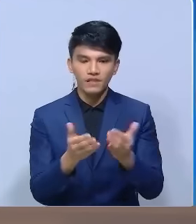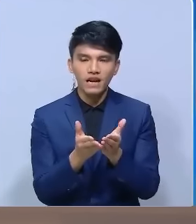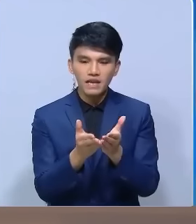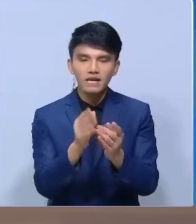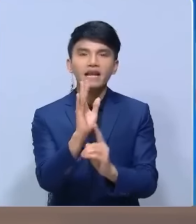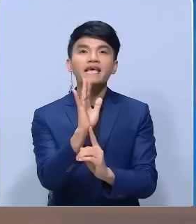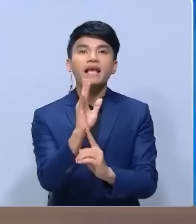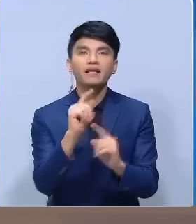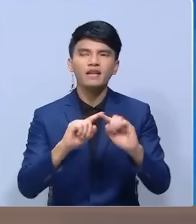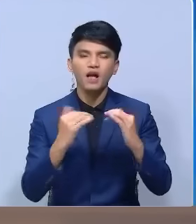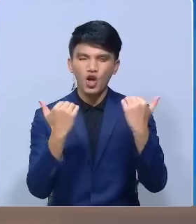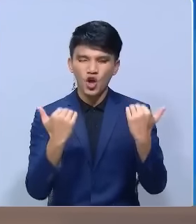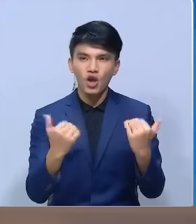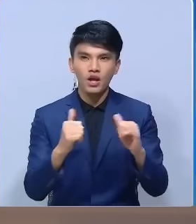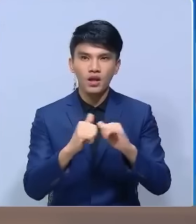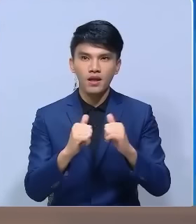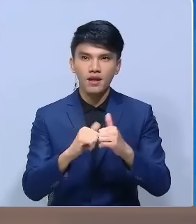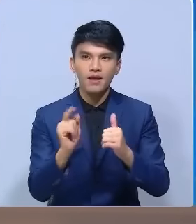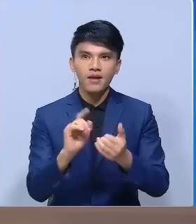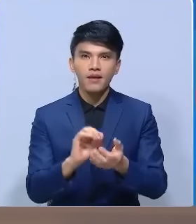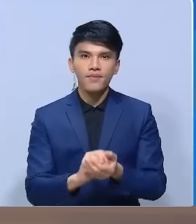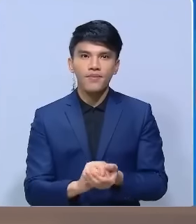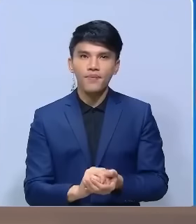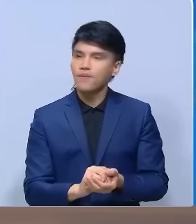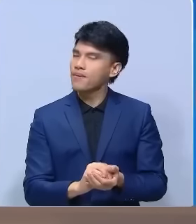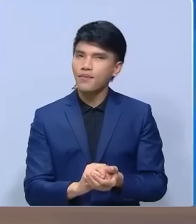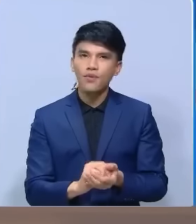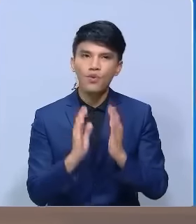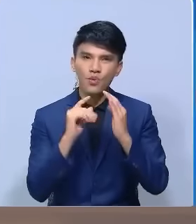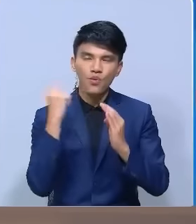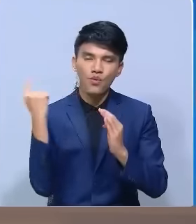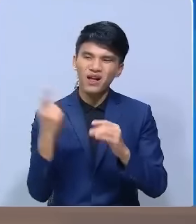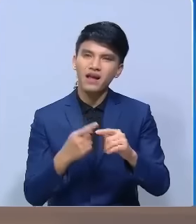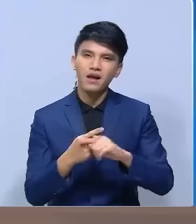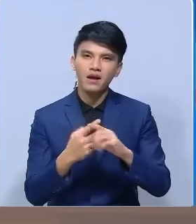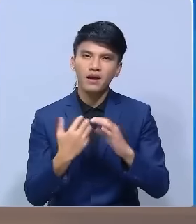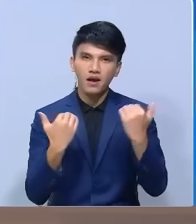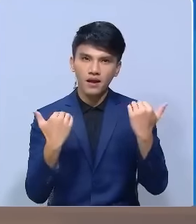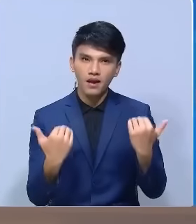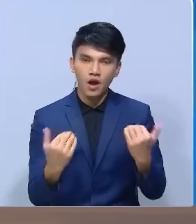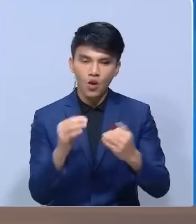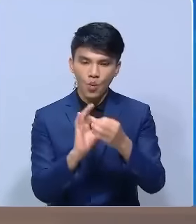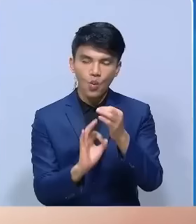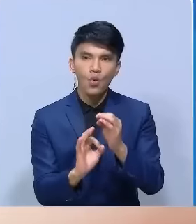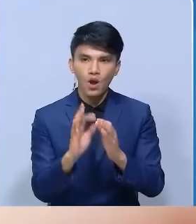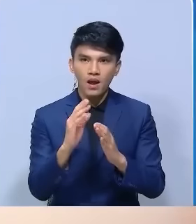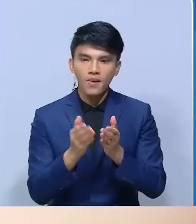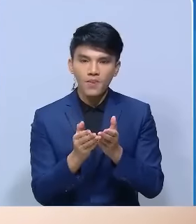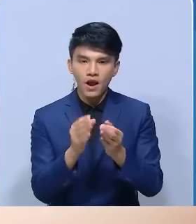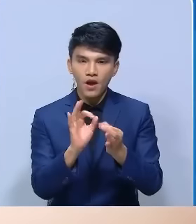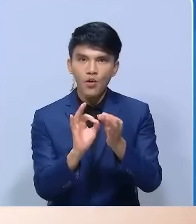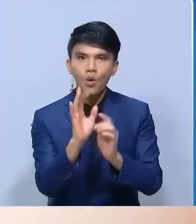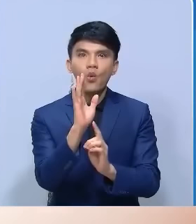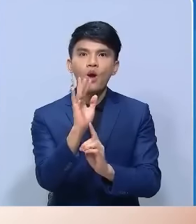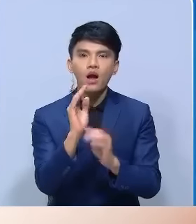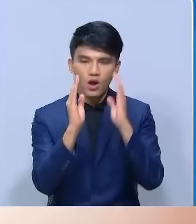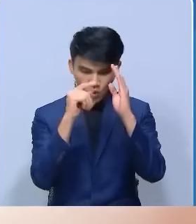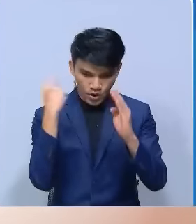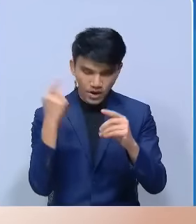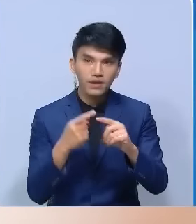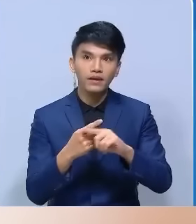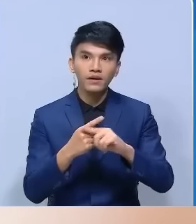ไฟแต่ว่ามันเกิดเหตุที่แบบว่าใช่ แล้วมีนักท่องเที่ยวเจ็บด้วยนะ จู่ๆก็เกิดเหตุเพลิงไหม้นะคะที่เรือไฟก็ทำให้นักท่องเที่ยวได้รับบา